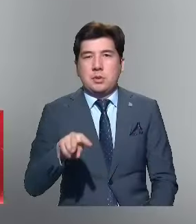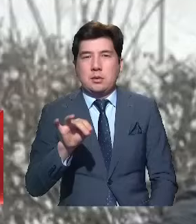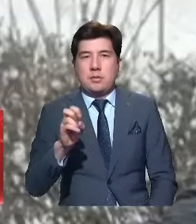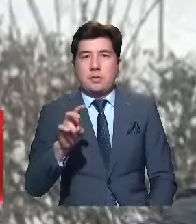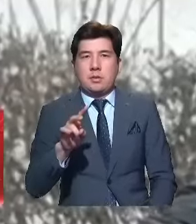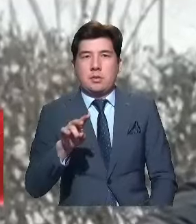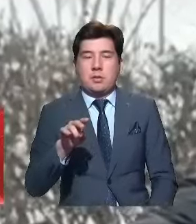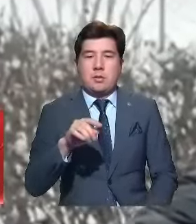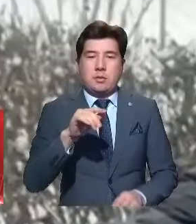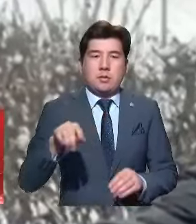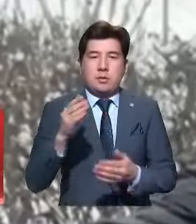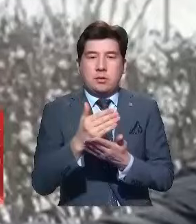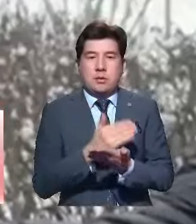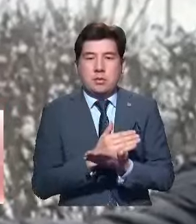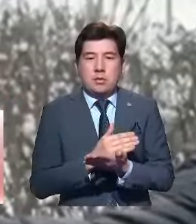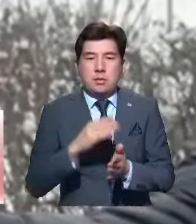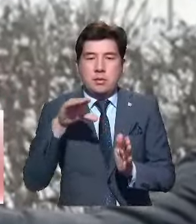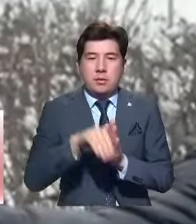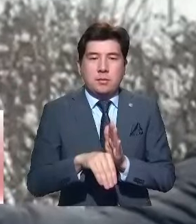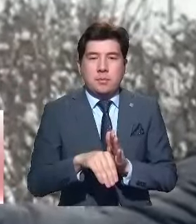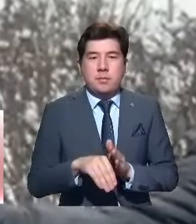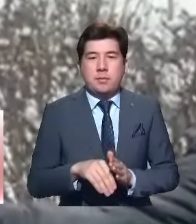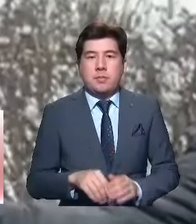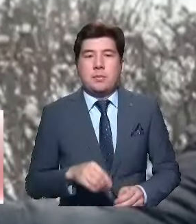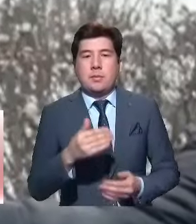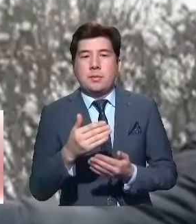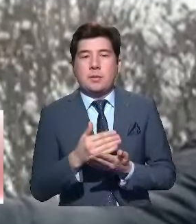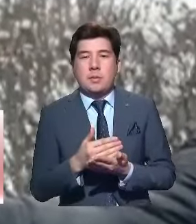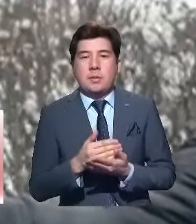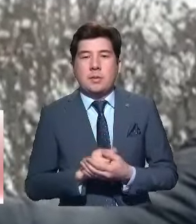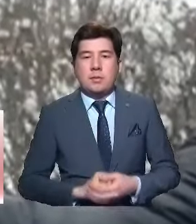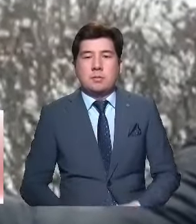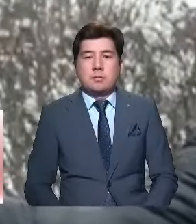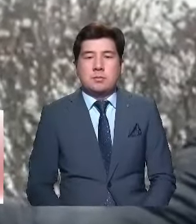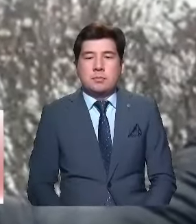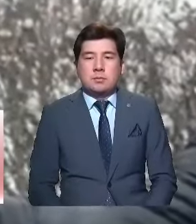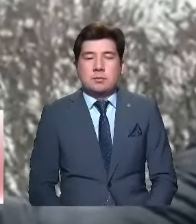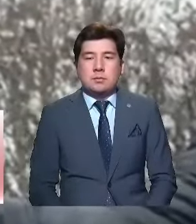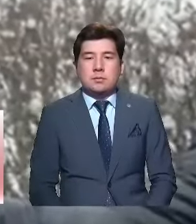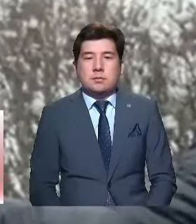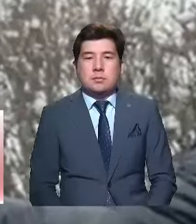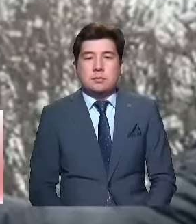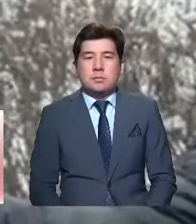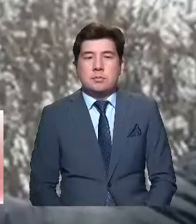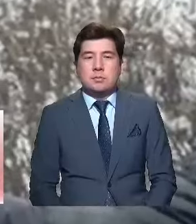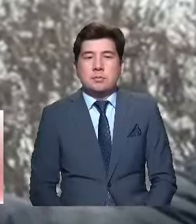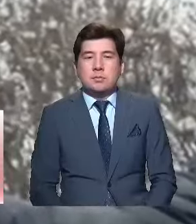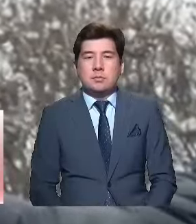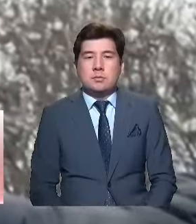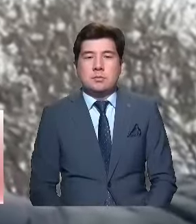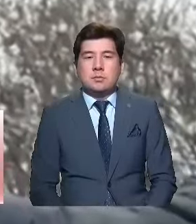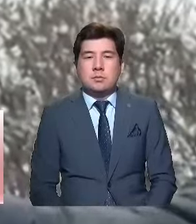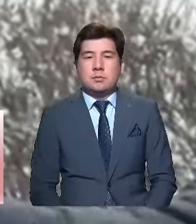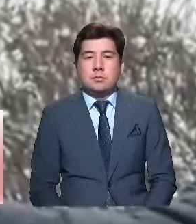диверсия. До вечера, дай бог, мы уже подадим теплую, значит, теплоту и, возможно, горячую